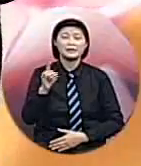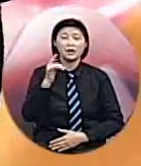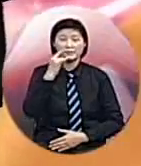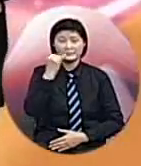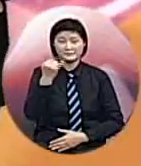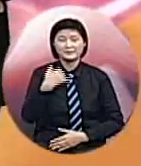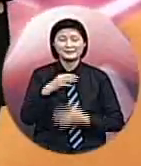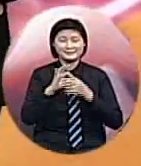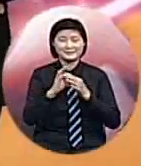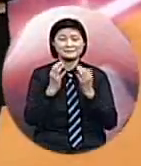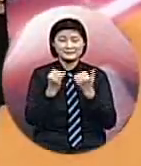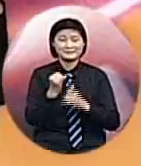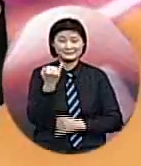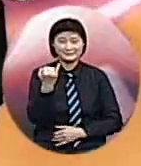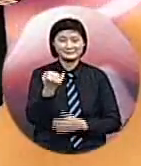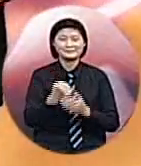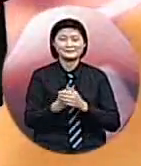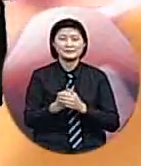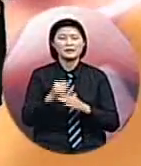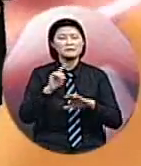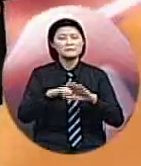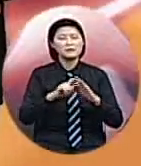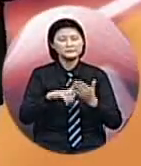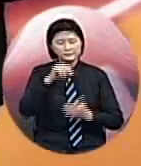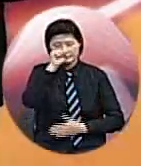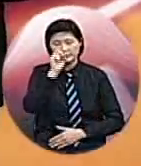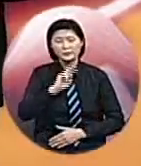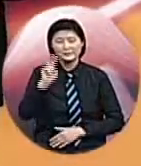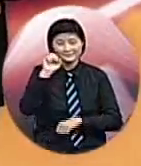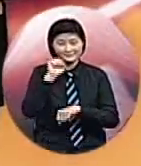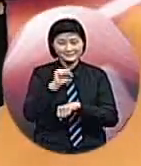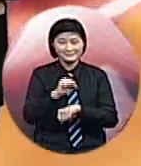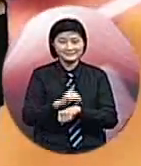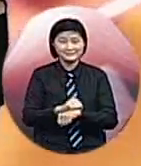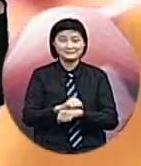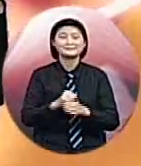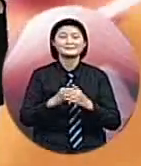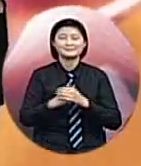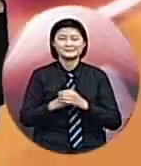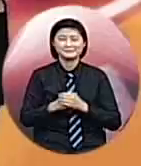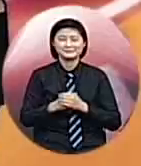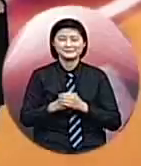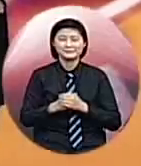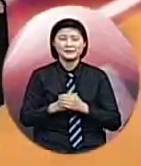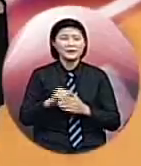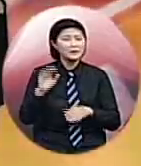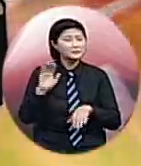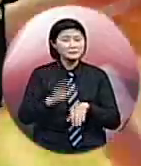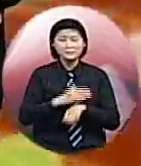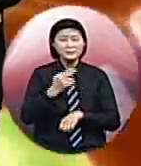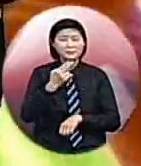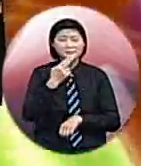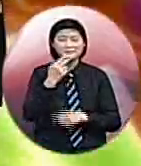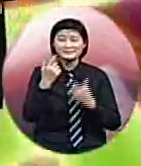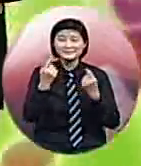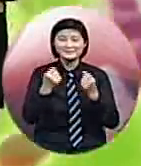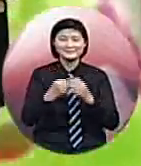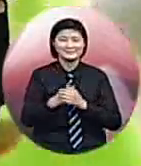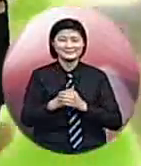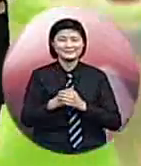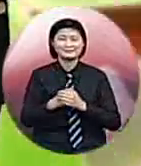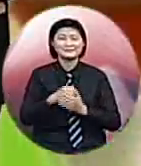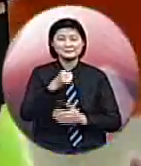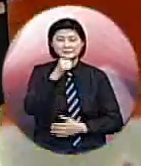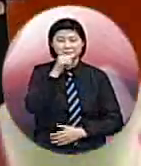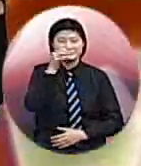저하고 인연이 많은 어머니. 아니 마음씨도 좋으시고요. 노래도 네. 굉장히 잘하시고요. 그러니까요. 네. 못하는 게 없으시오 어머니. 그러니까요. 예. 자